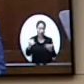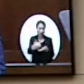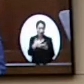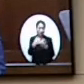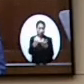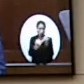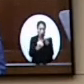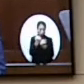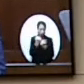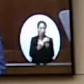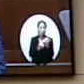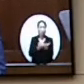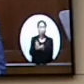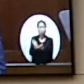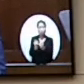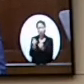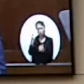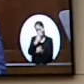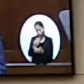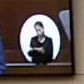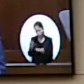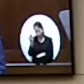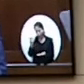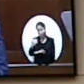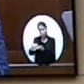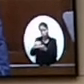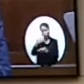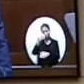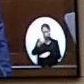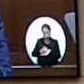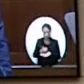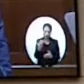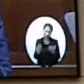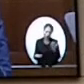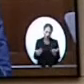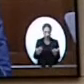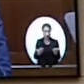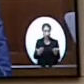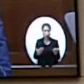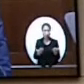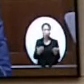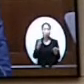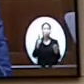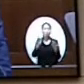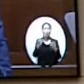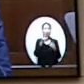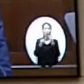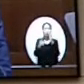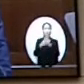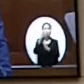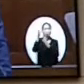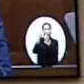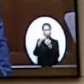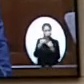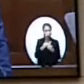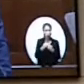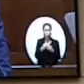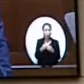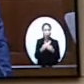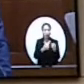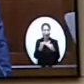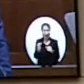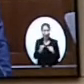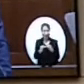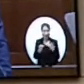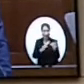설명, 전문위원의 검토보고를 듣고 심도 있게 심사한 결과 안동시 전통시장 및 환경과 육성을 위한 조례